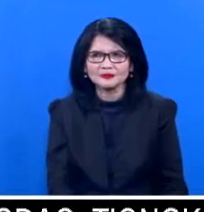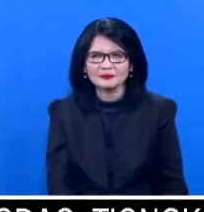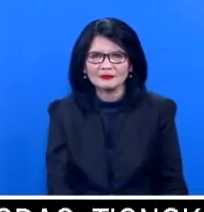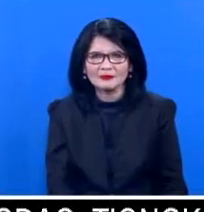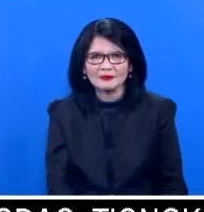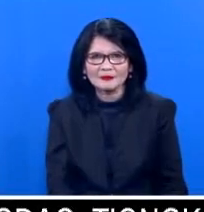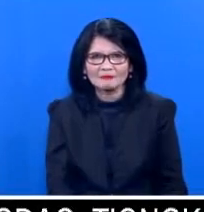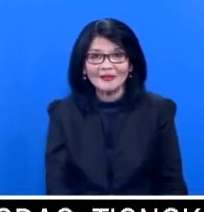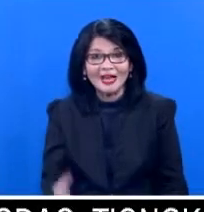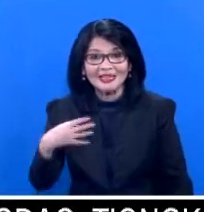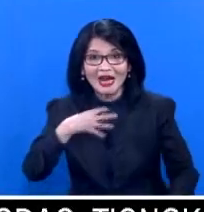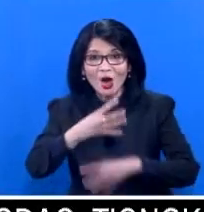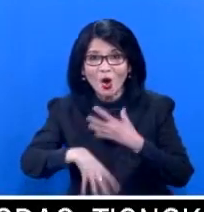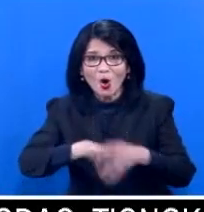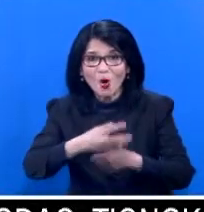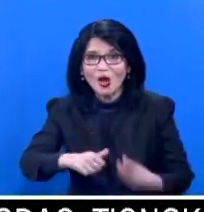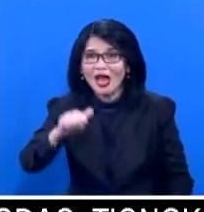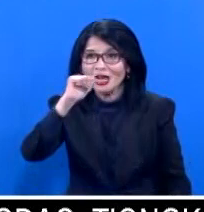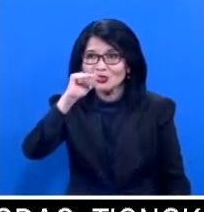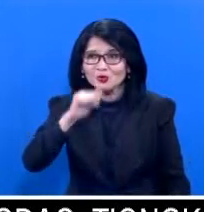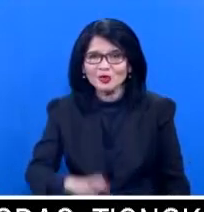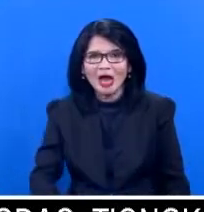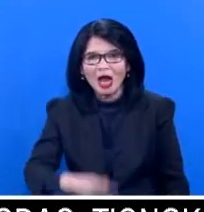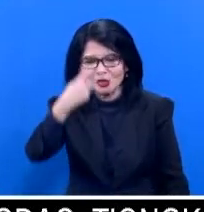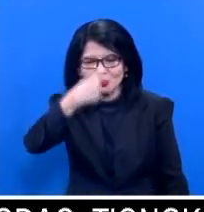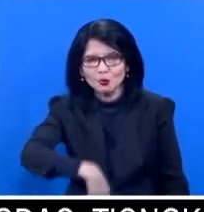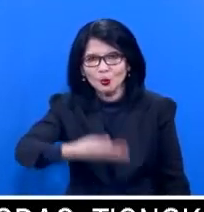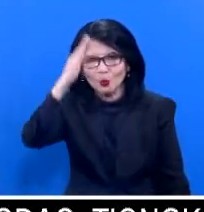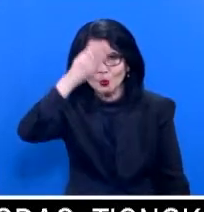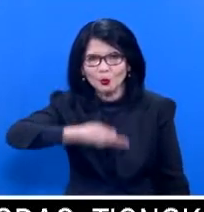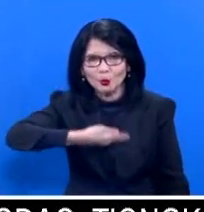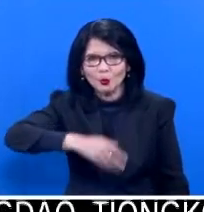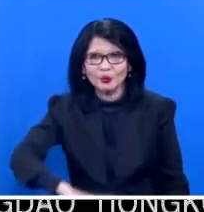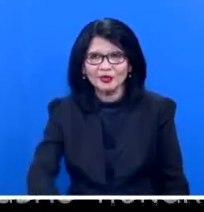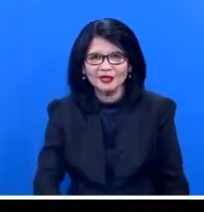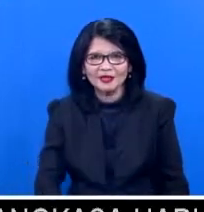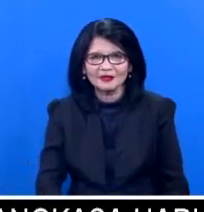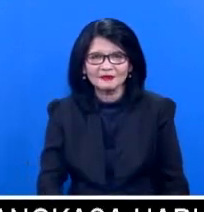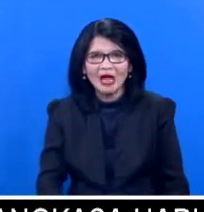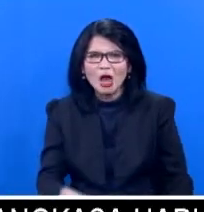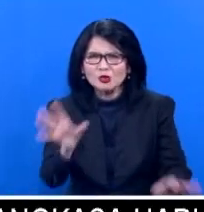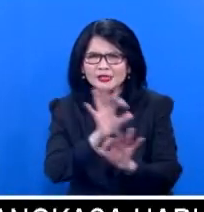Selanjutnya, yuk kita olah susu sapi. Jangan lupa pakai APD ya, agar pengolahan susu lebih steril.